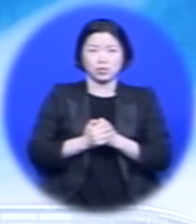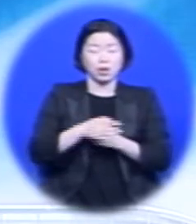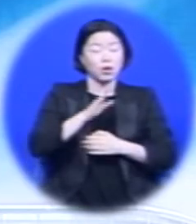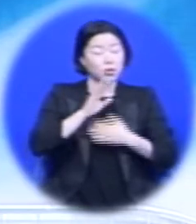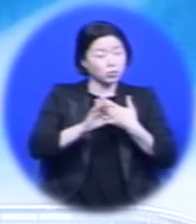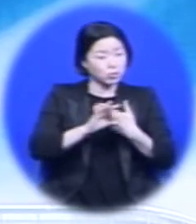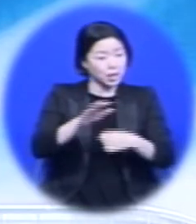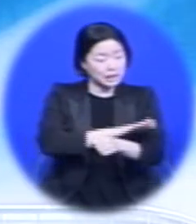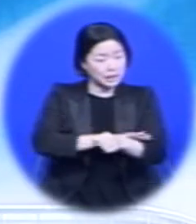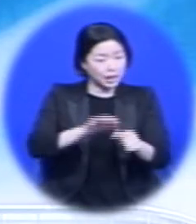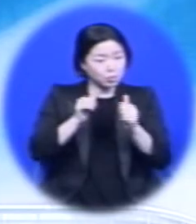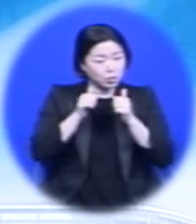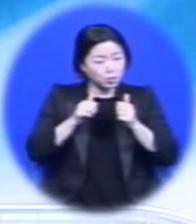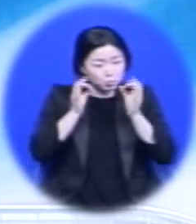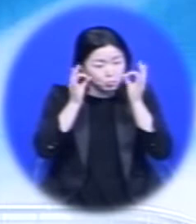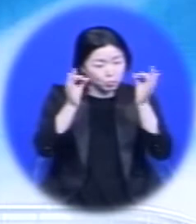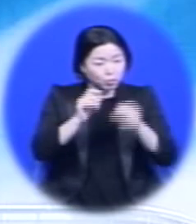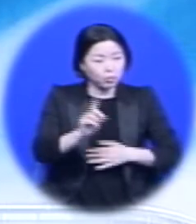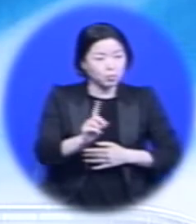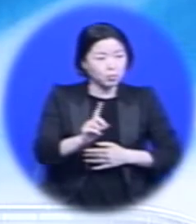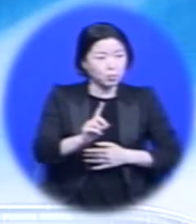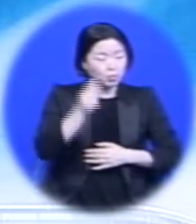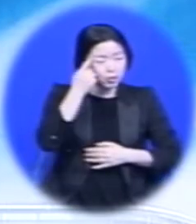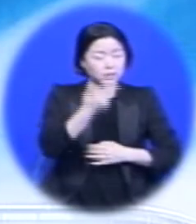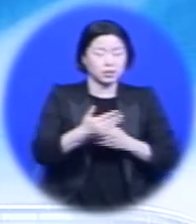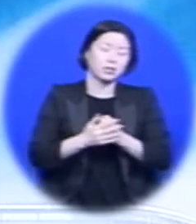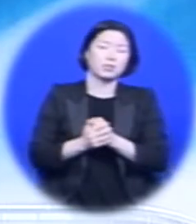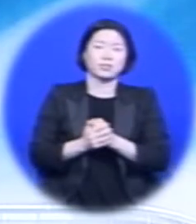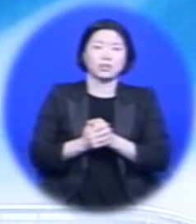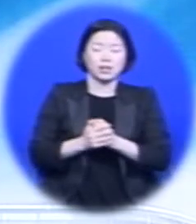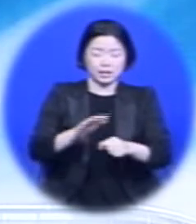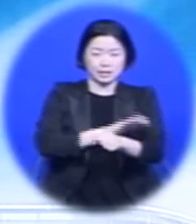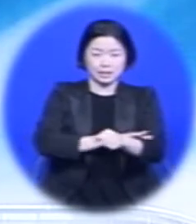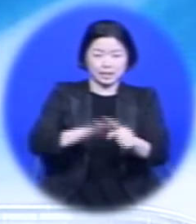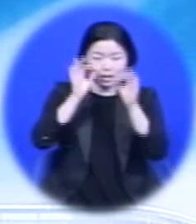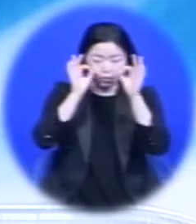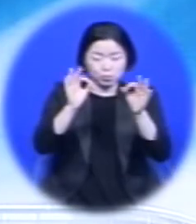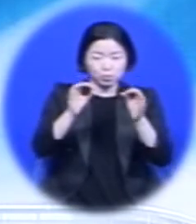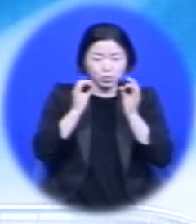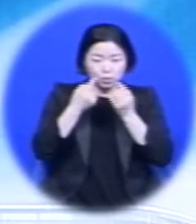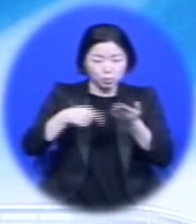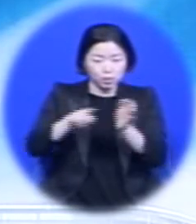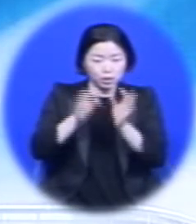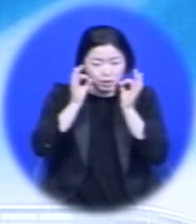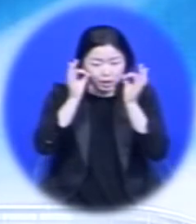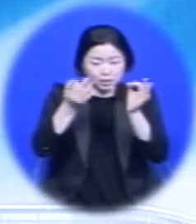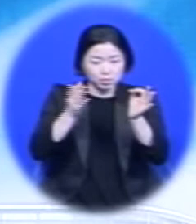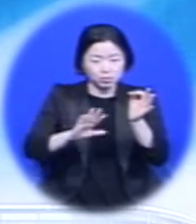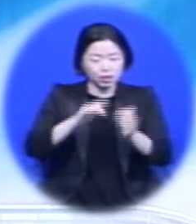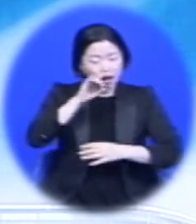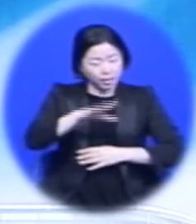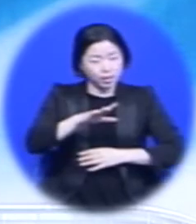그러면 잘해보려고 노력한 게 뭘 노력한 거예요? 잘해보려고 노력은 했는데 안 된다니.